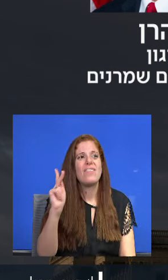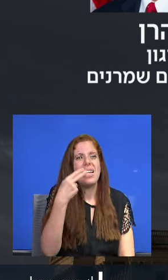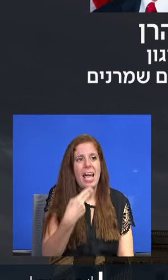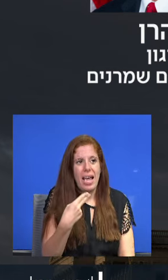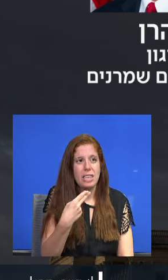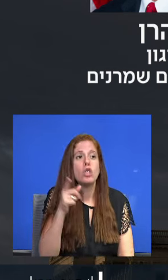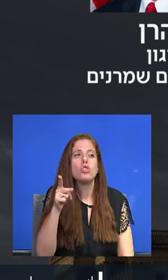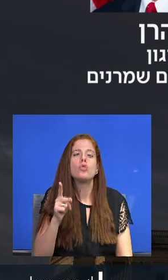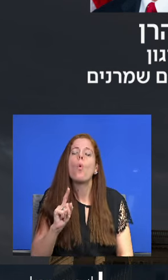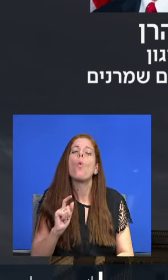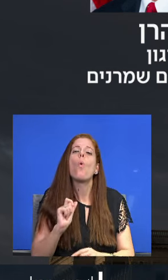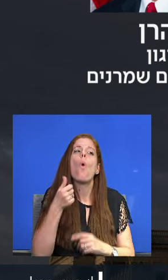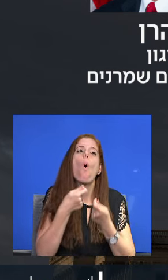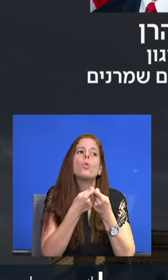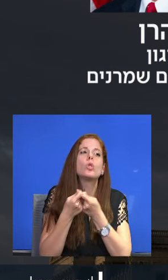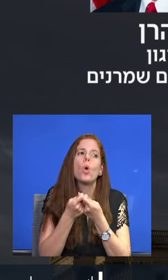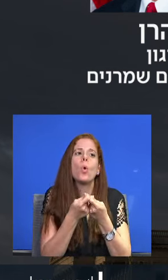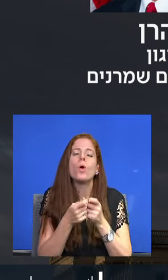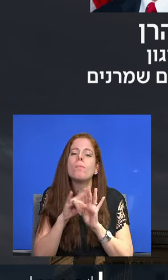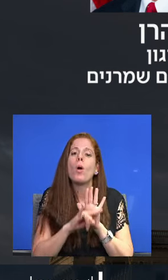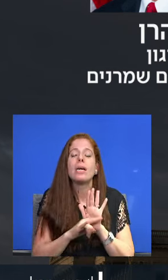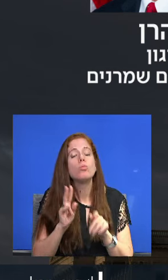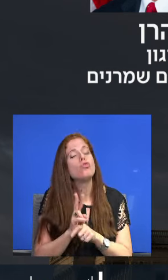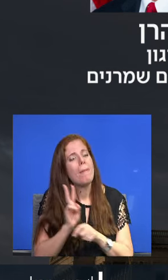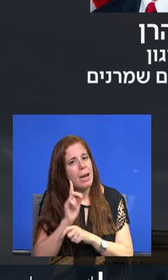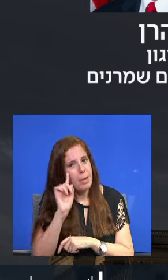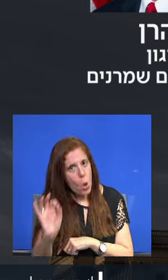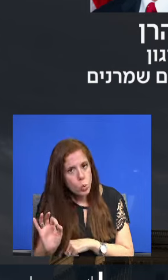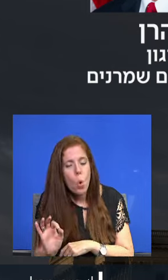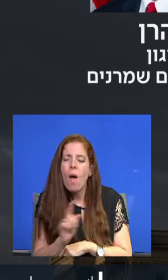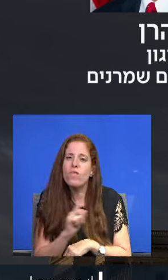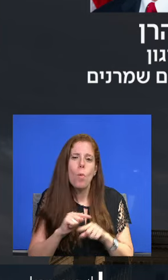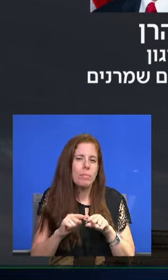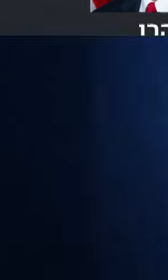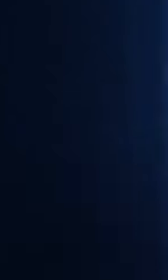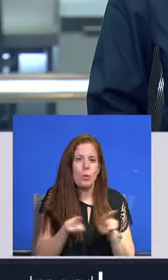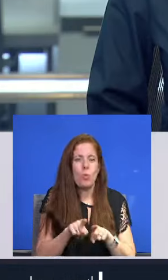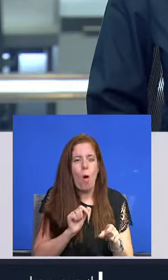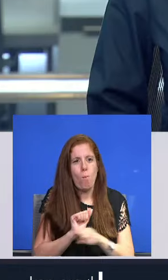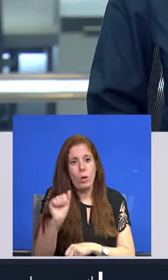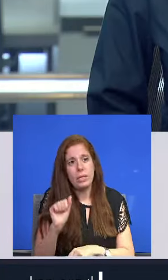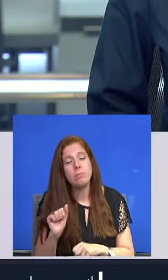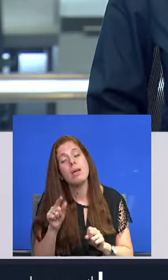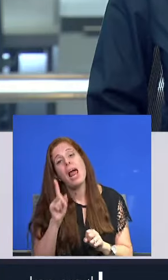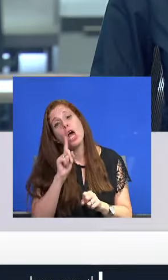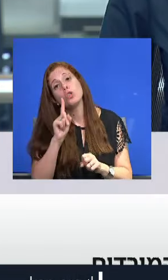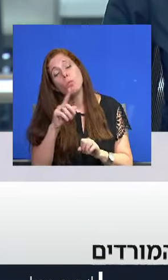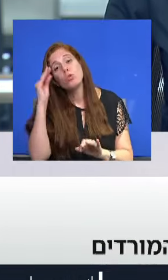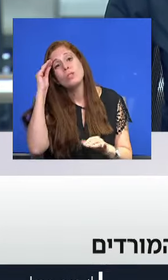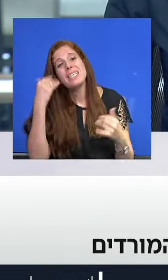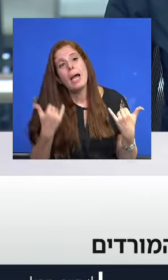ארגון של מחוקקים שמרנים. שוב, שמרן בדעות שלו, אבל לא בסגנון שלו כמו המורדים. אלה רק שמות שמוזכרים